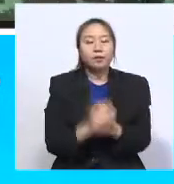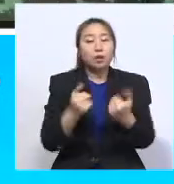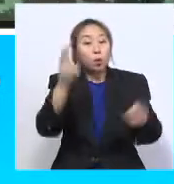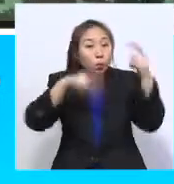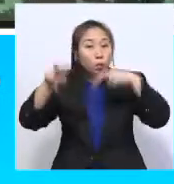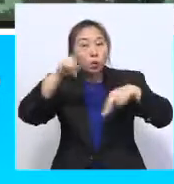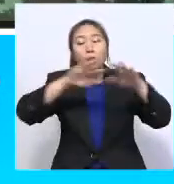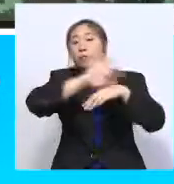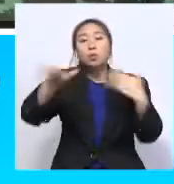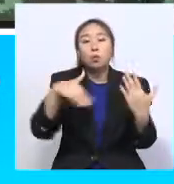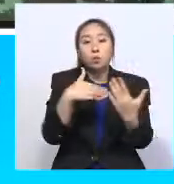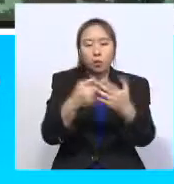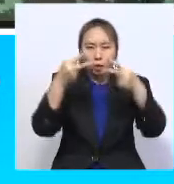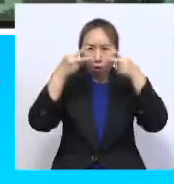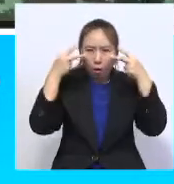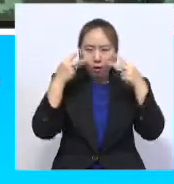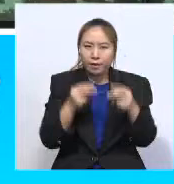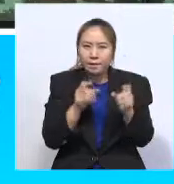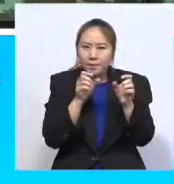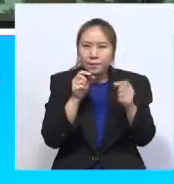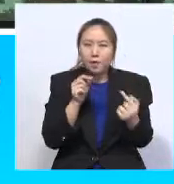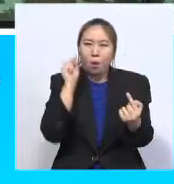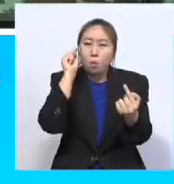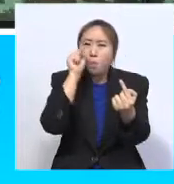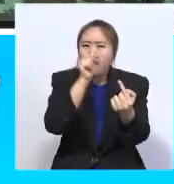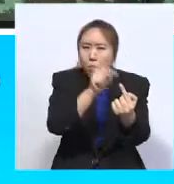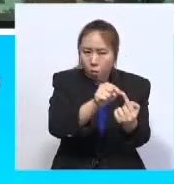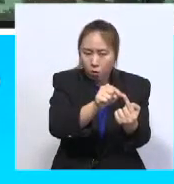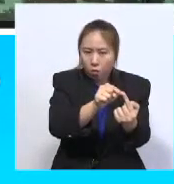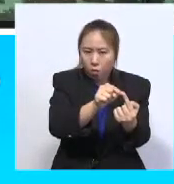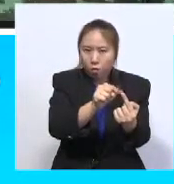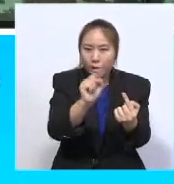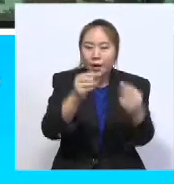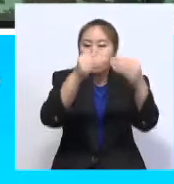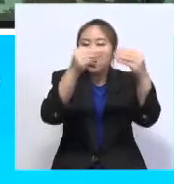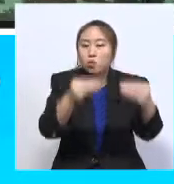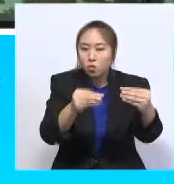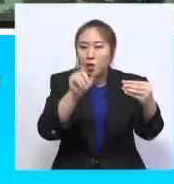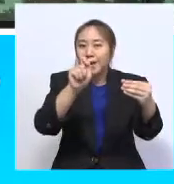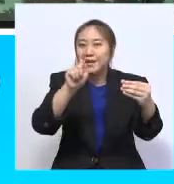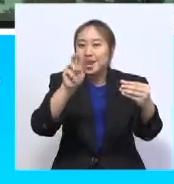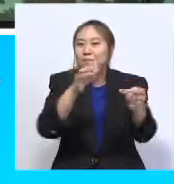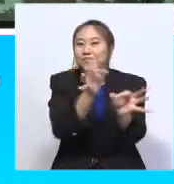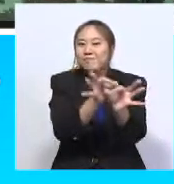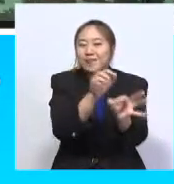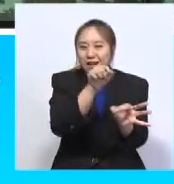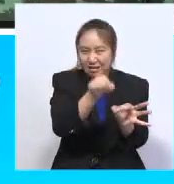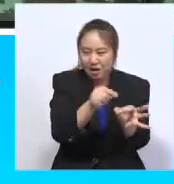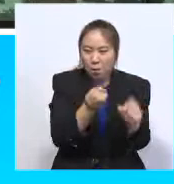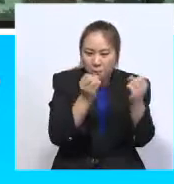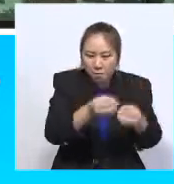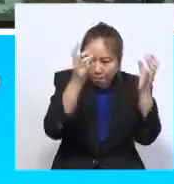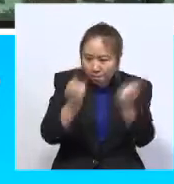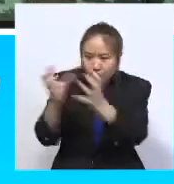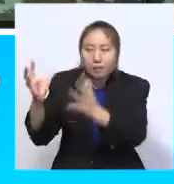ทั้งหมดนะครับคนได้มุ่งก่อเหตุก่อกวนโดยมุ่งเป้าไปที่ตู้ ATM ของธนาคารจะเป็นส่วนใหญ่นะครับในส่วนที่เหลือก็อาจจะ